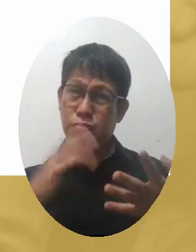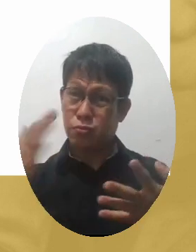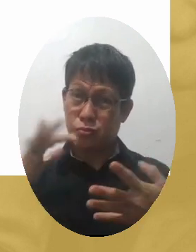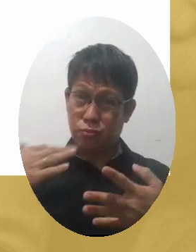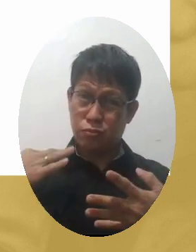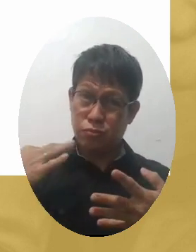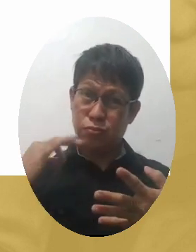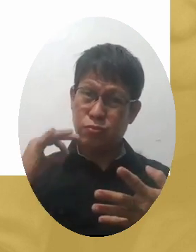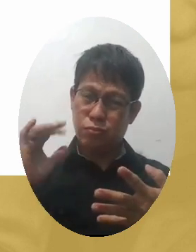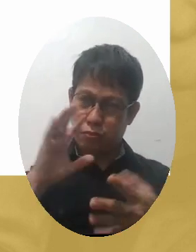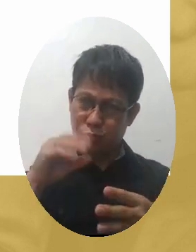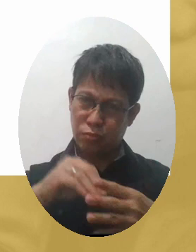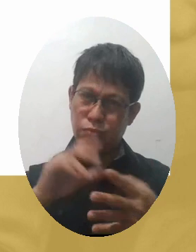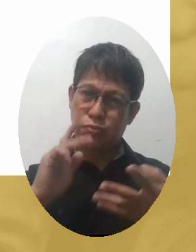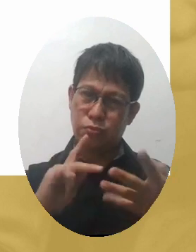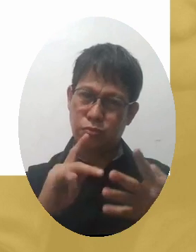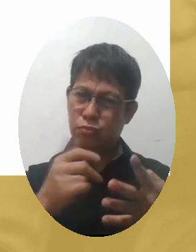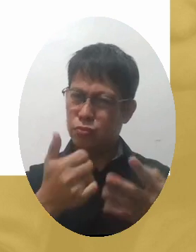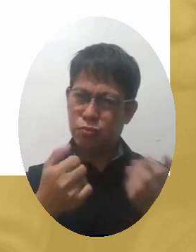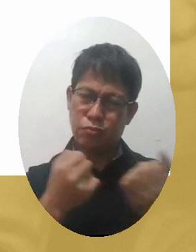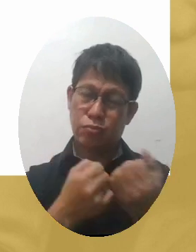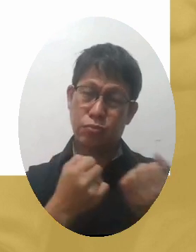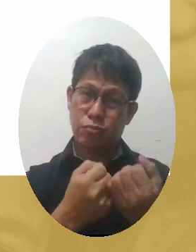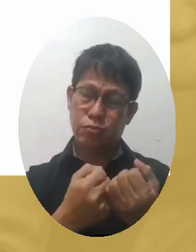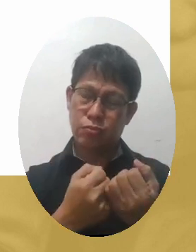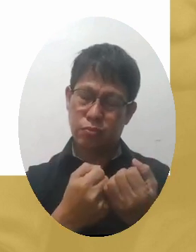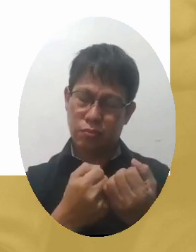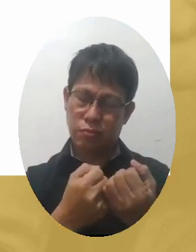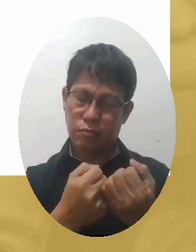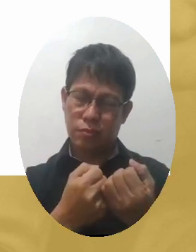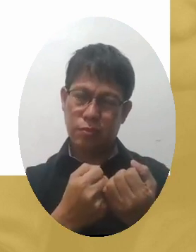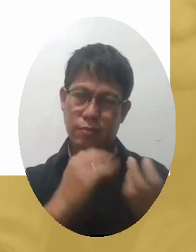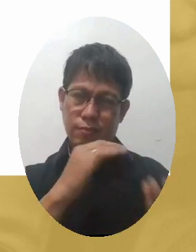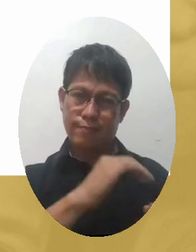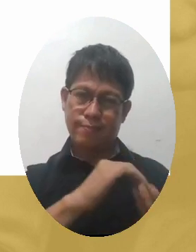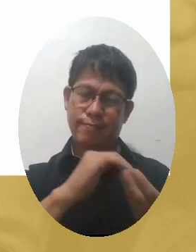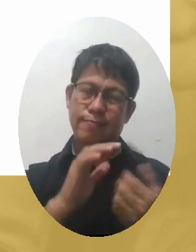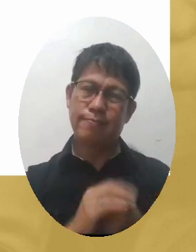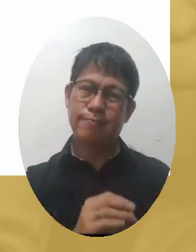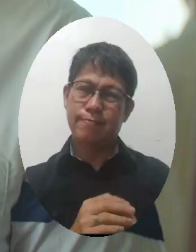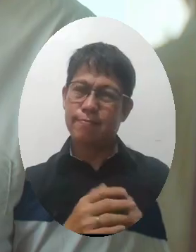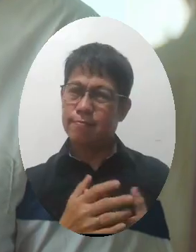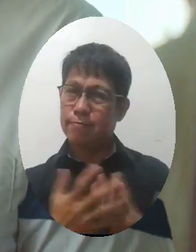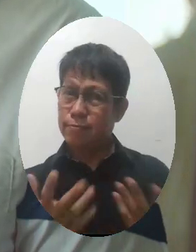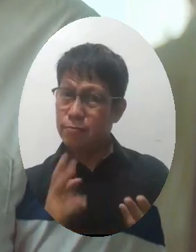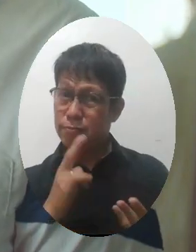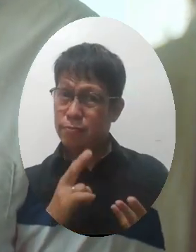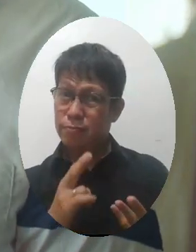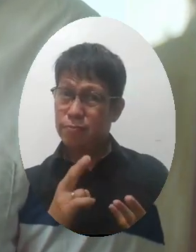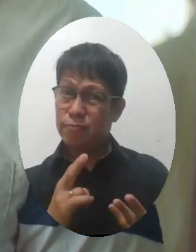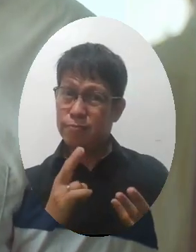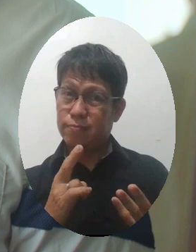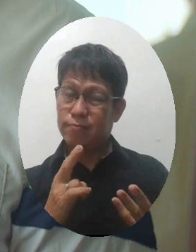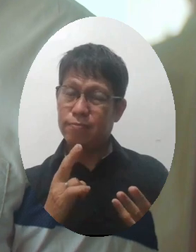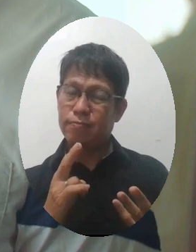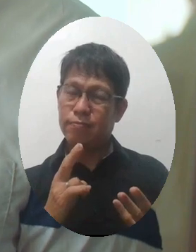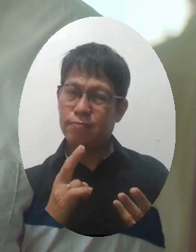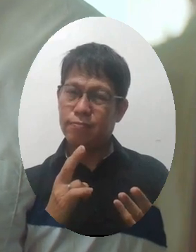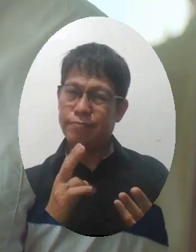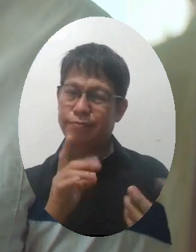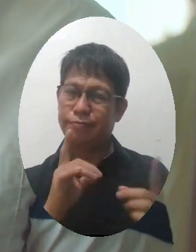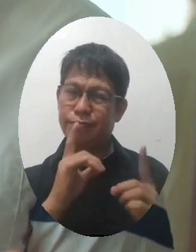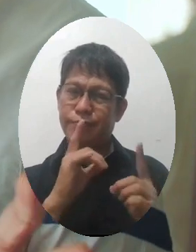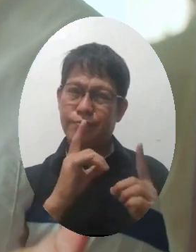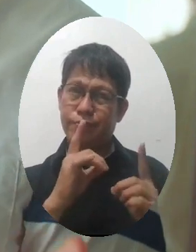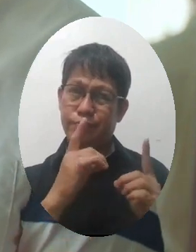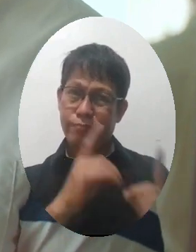in kind, volunteer work, o partner o sponsor sa Kapwa Ko Mahal Ko. At para makasiguro kayo na